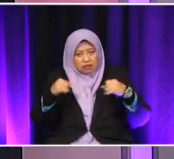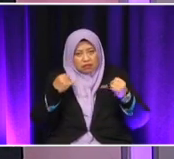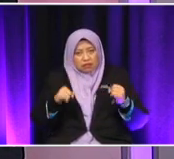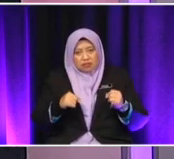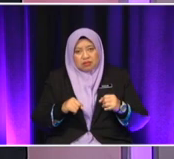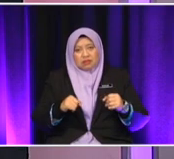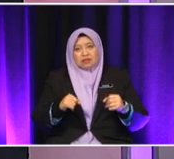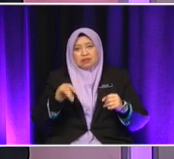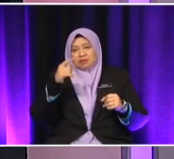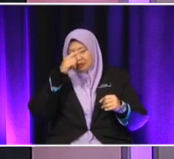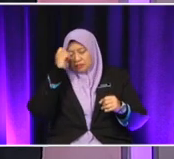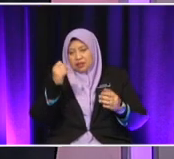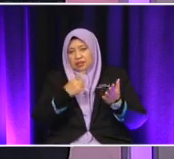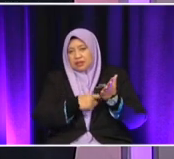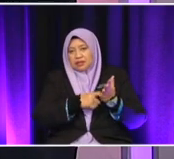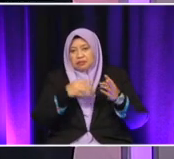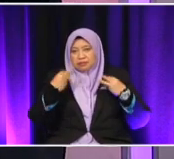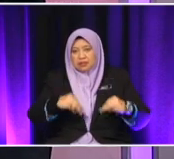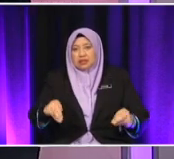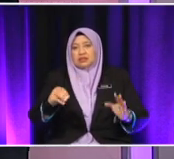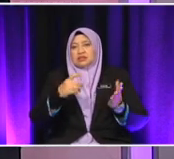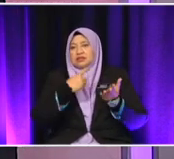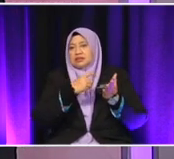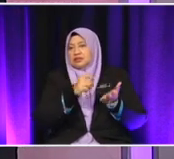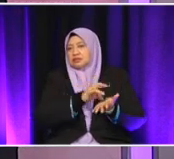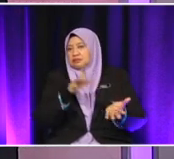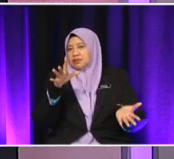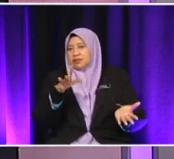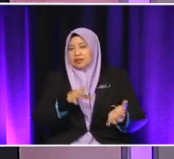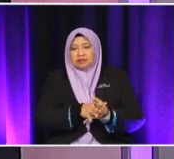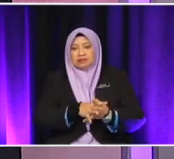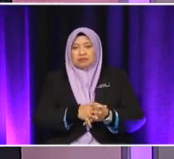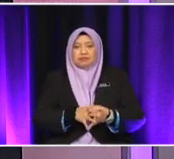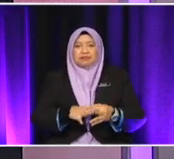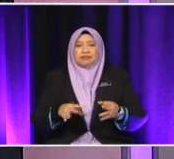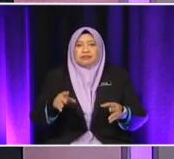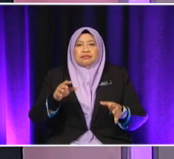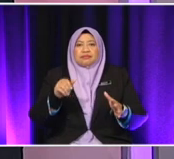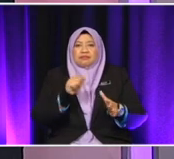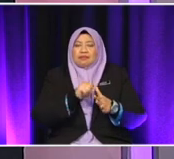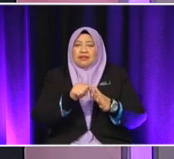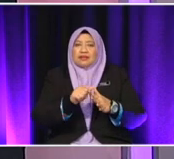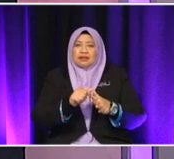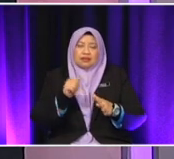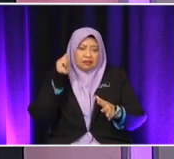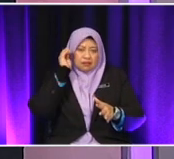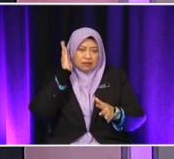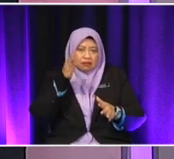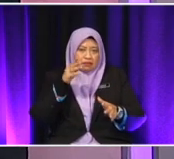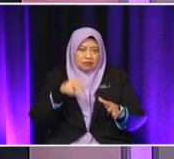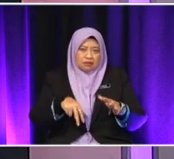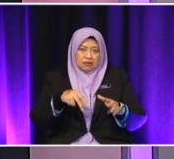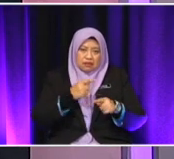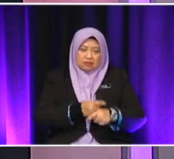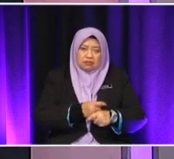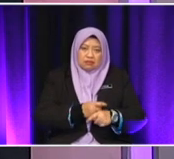yang mahal ini membedakan jangankan harga masa depan sama ada naik ataupun turun so Jika harga